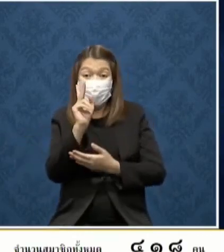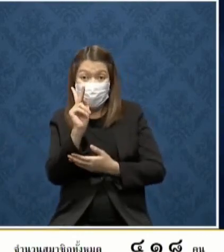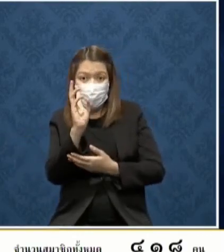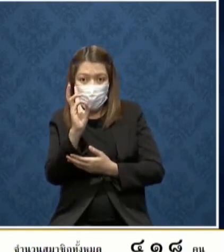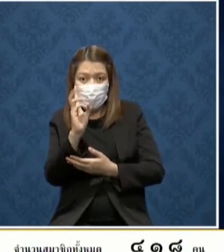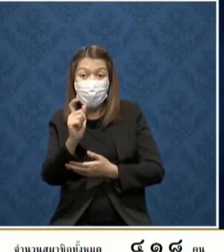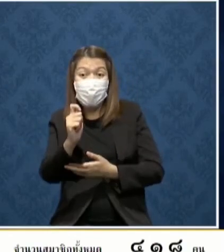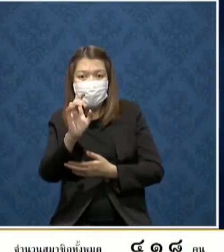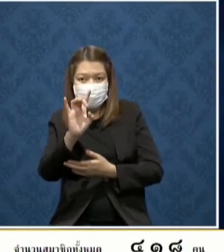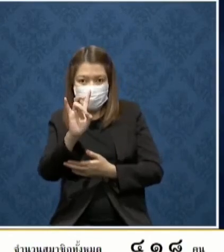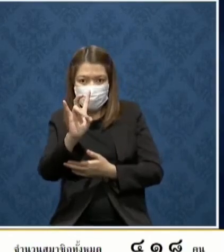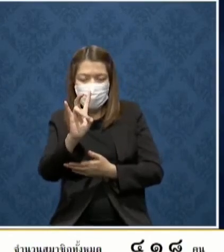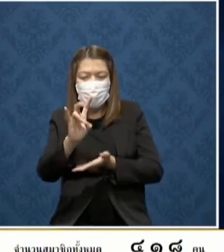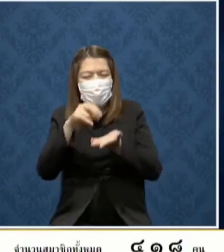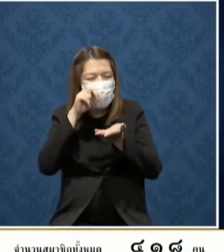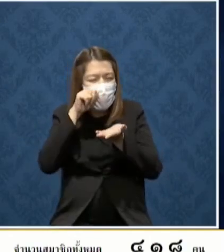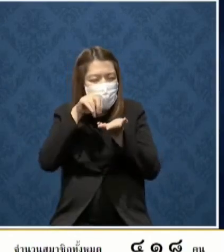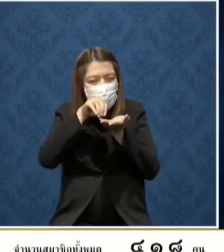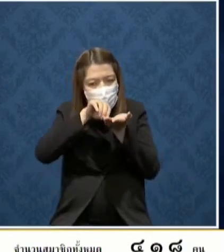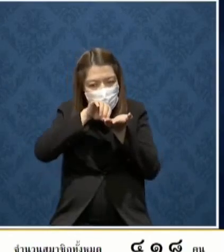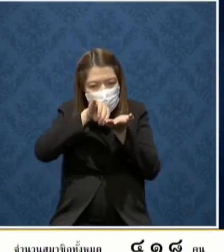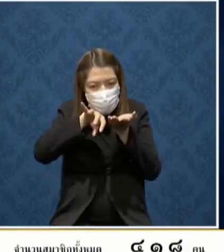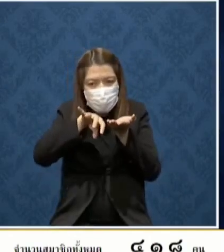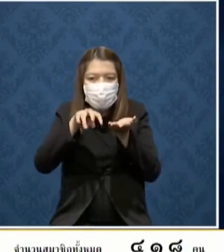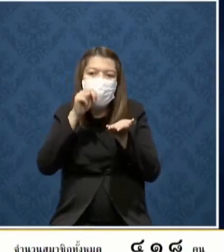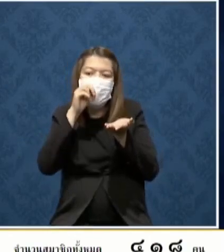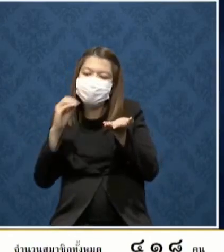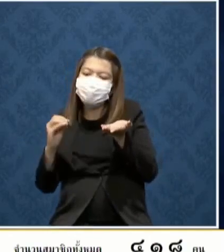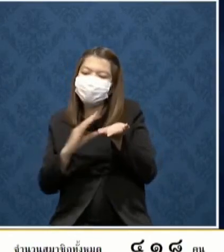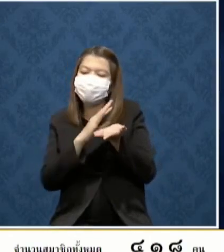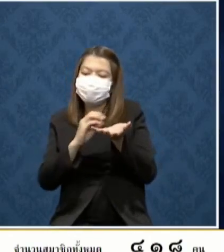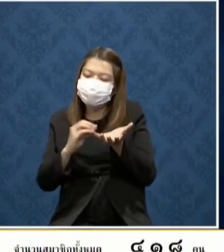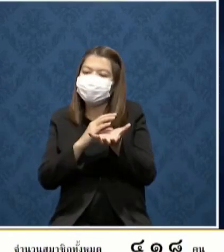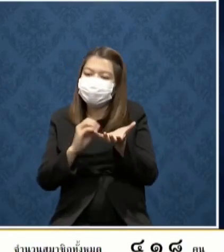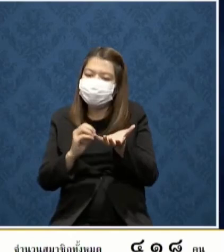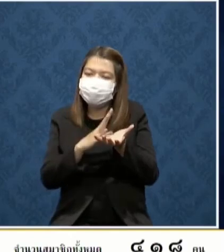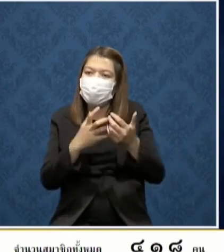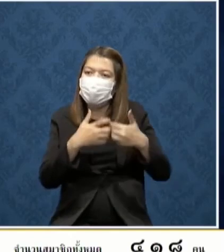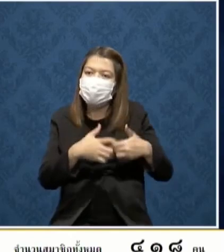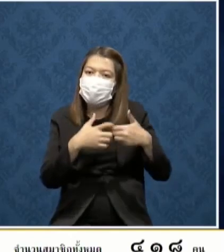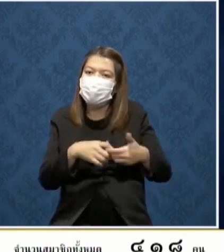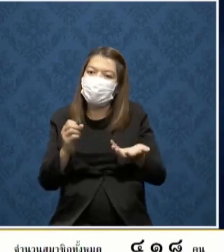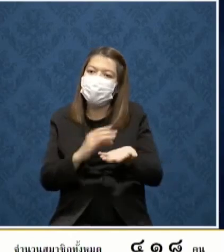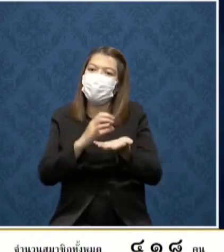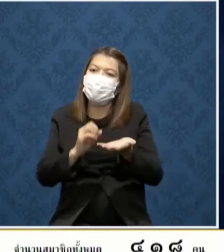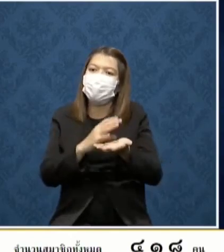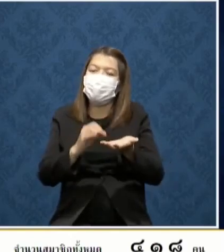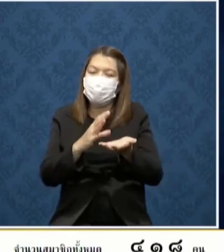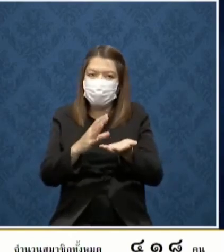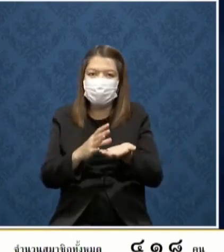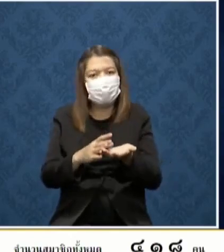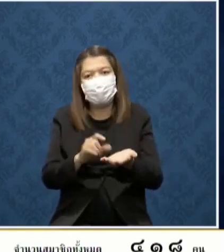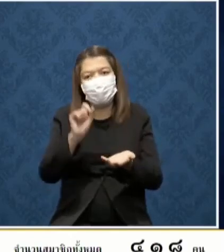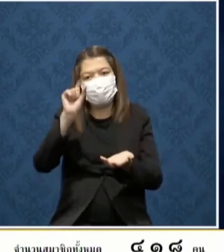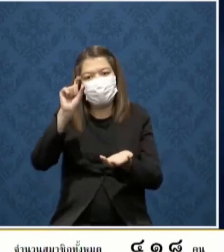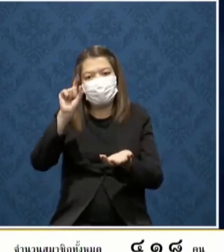7 ร่วงขึนมาน้ำกจะไหลเข้าไปหาเคื่องยต bumper arch imported และเครื่องกำเมไฟ้าทันท